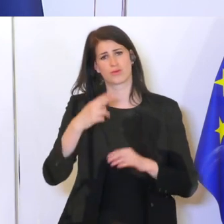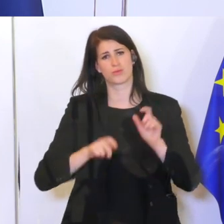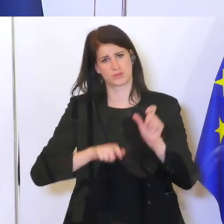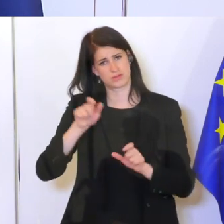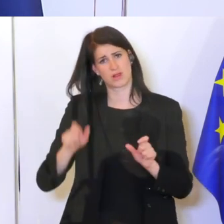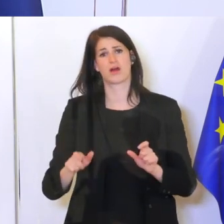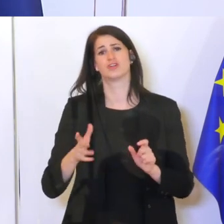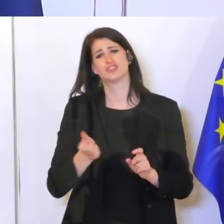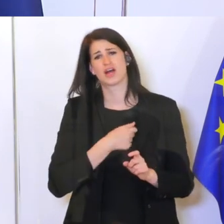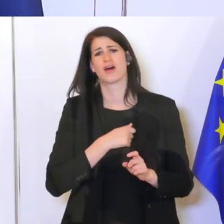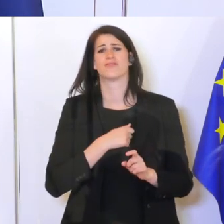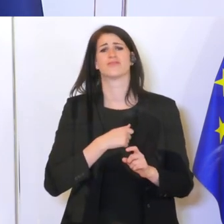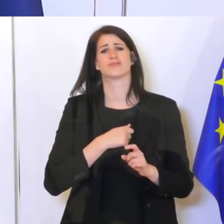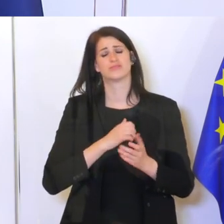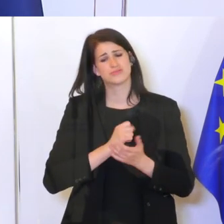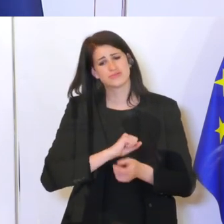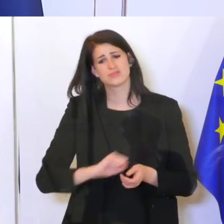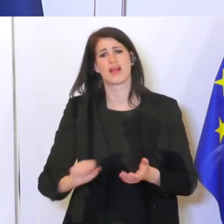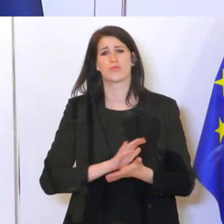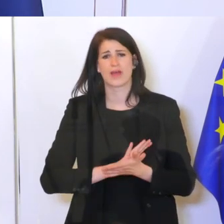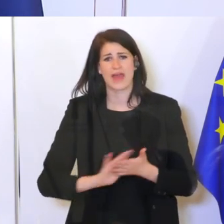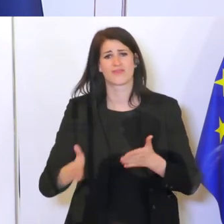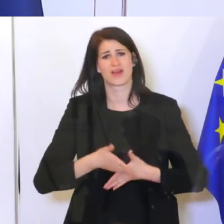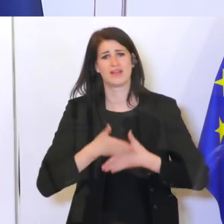und unkompliziert auf ihre Bedürfnisse eingeht.